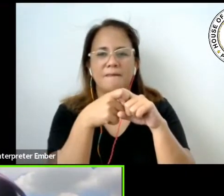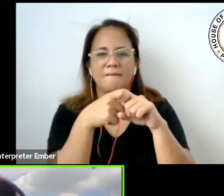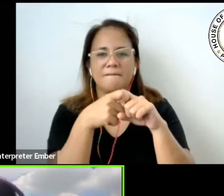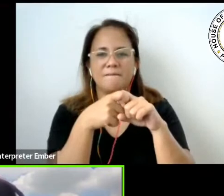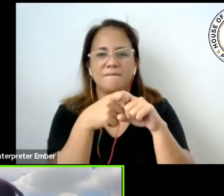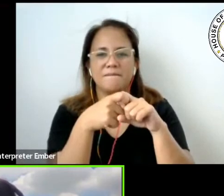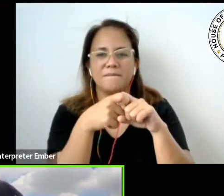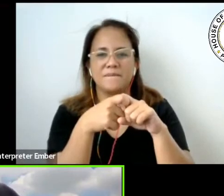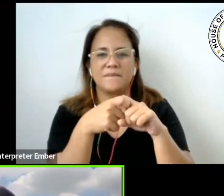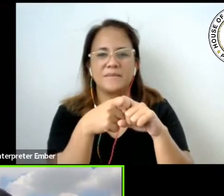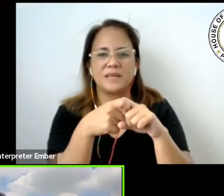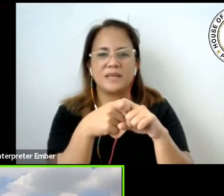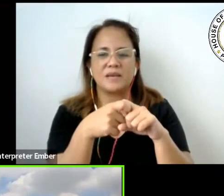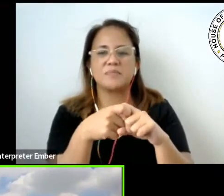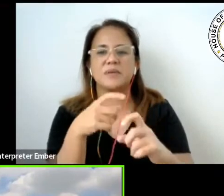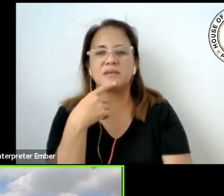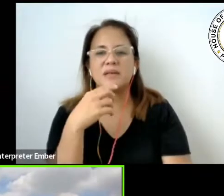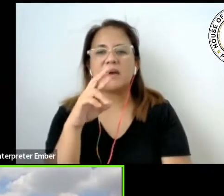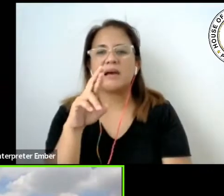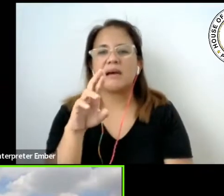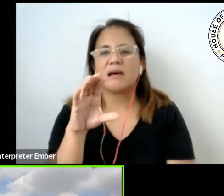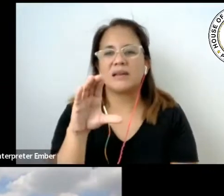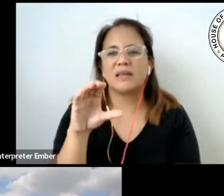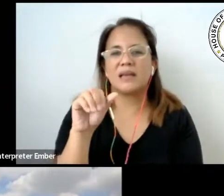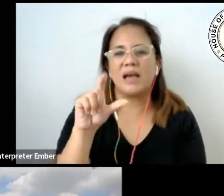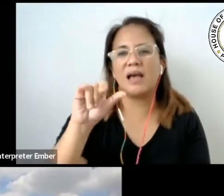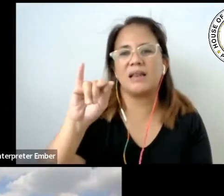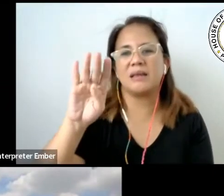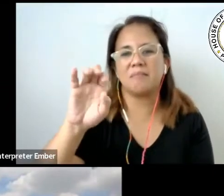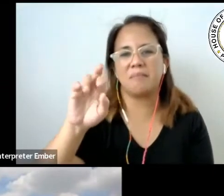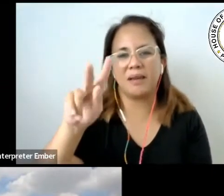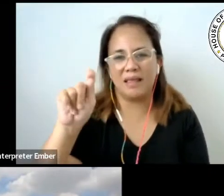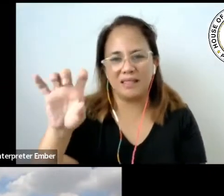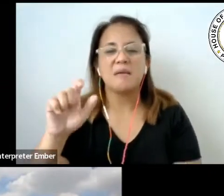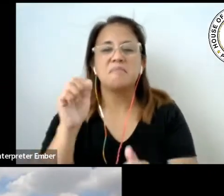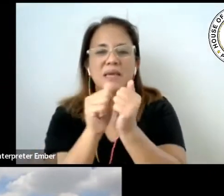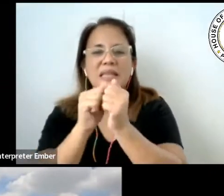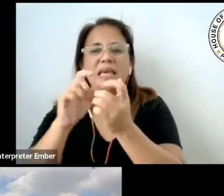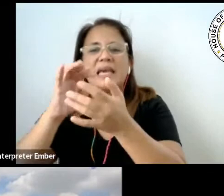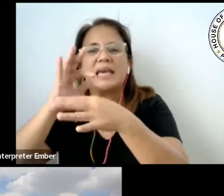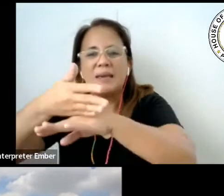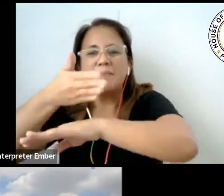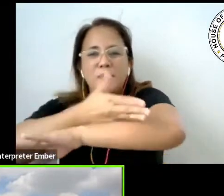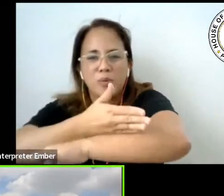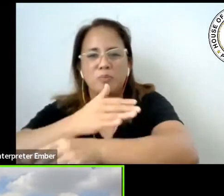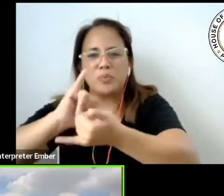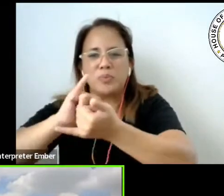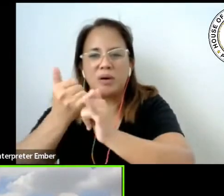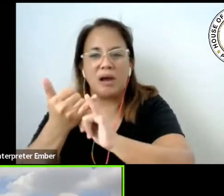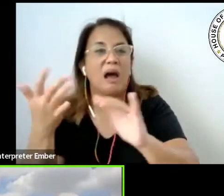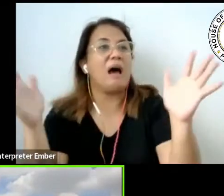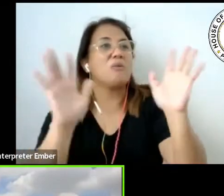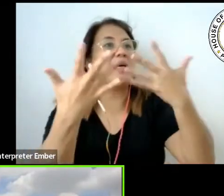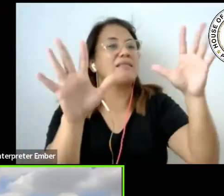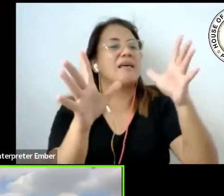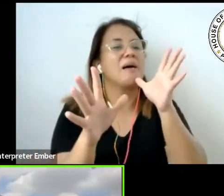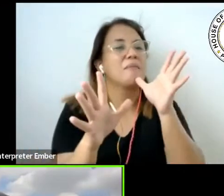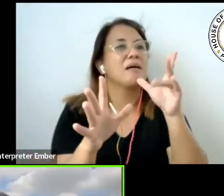recalibrate po siguro ang mas maganda kaysa suspend. Oh. Kasi may negative meaning yan. Ay, wala na palang mother